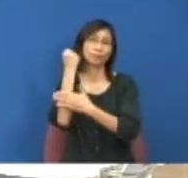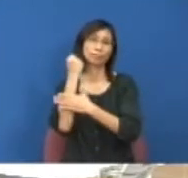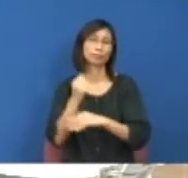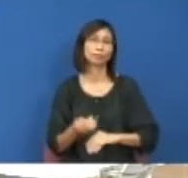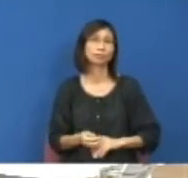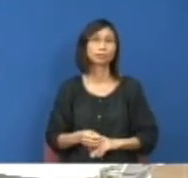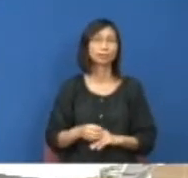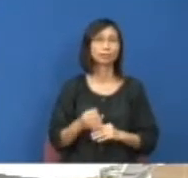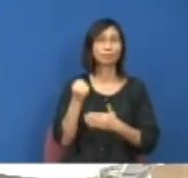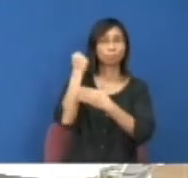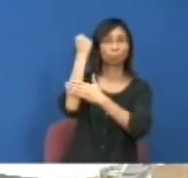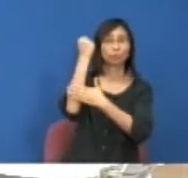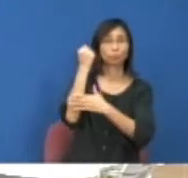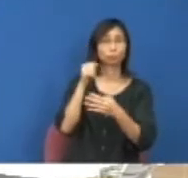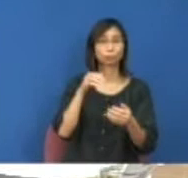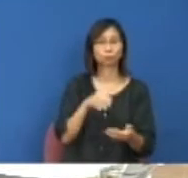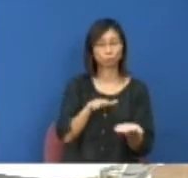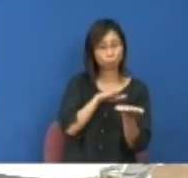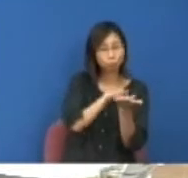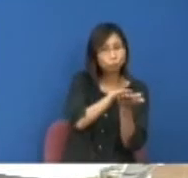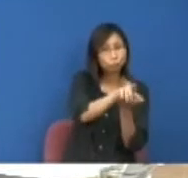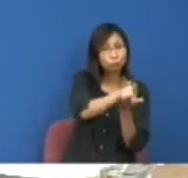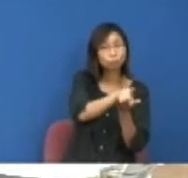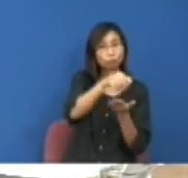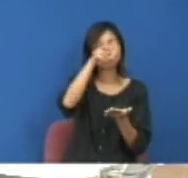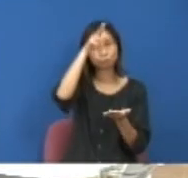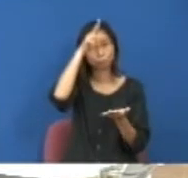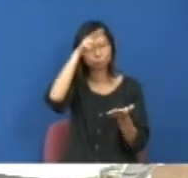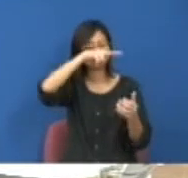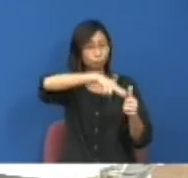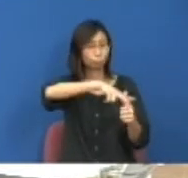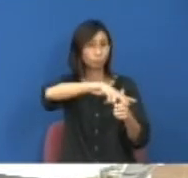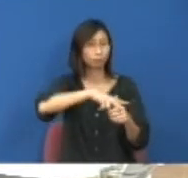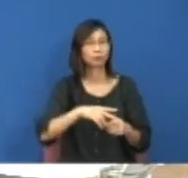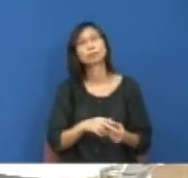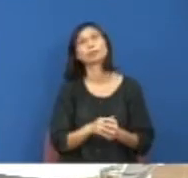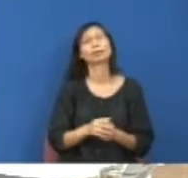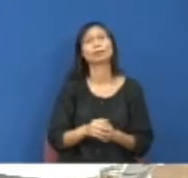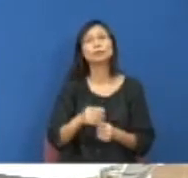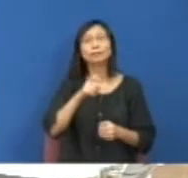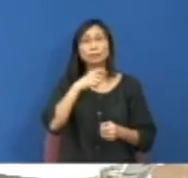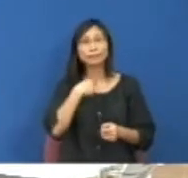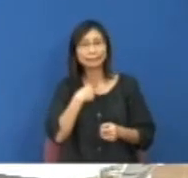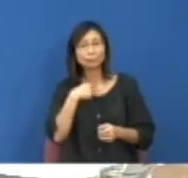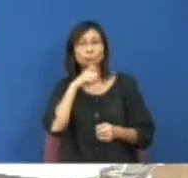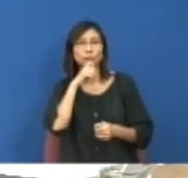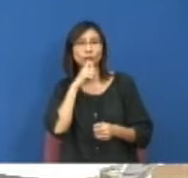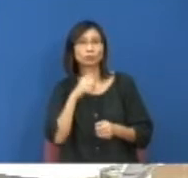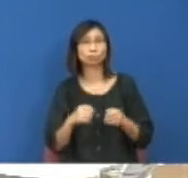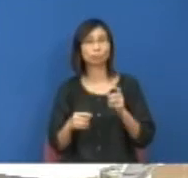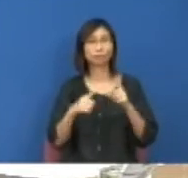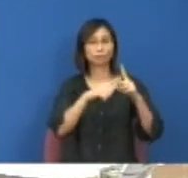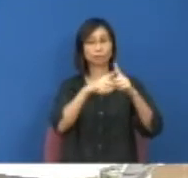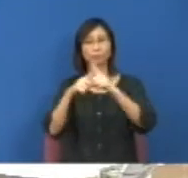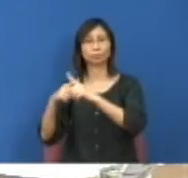制獨裁而實行呢一個民主嘅制度嘅呢個抗爭裏邊。佢嘅階